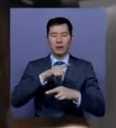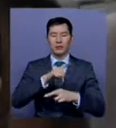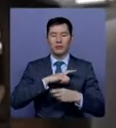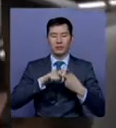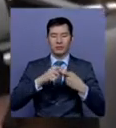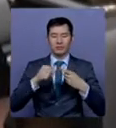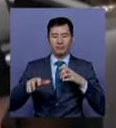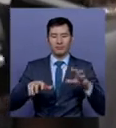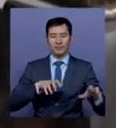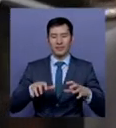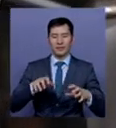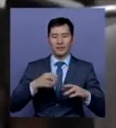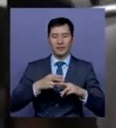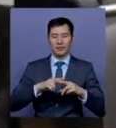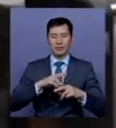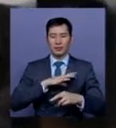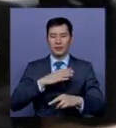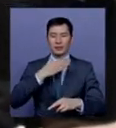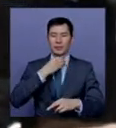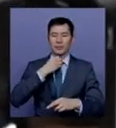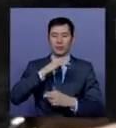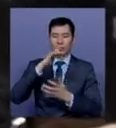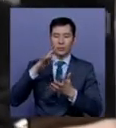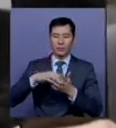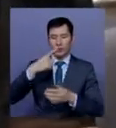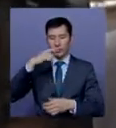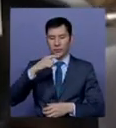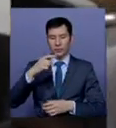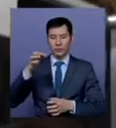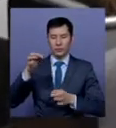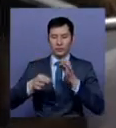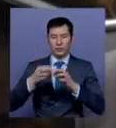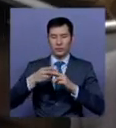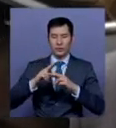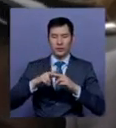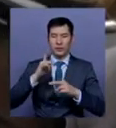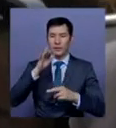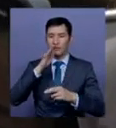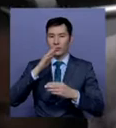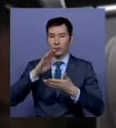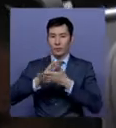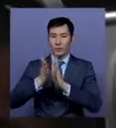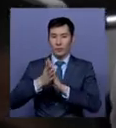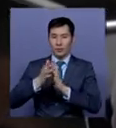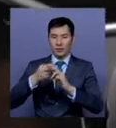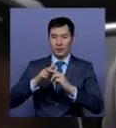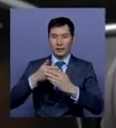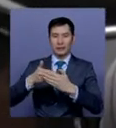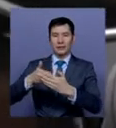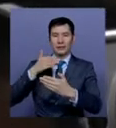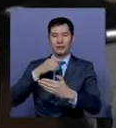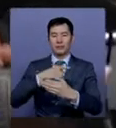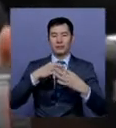жылдың қарашасында Жәкішев Семейдің нөмірі 2-ші сотына да шартты түрде мерзімінен бұрын босату туралы өтініш берген. Шарт